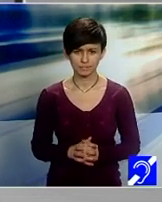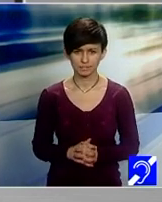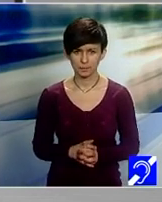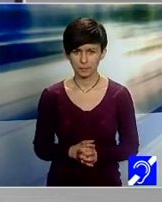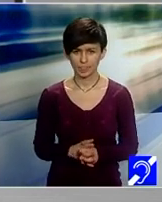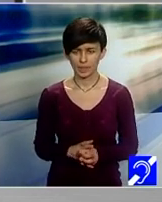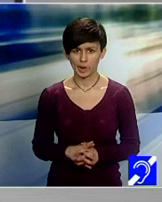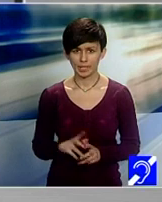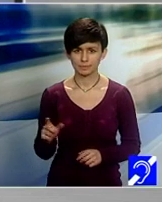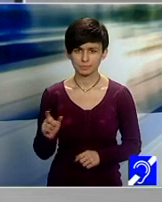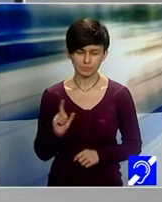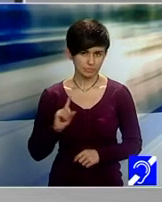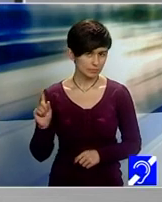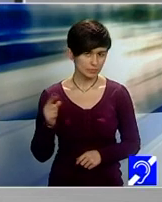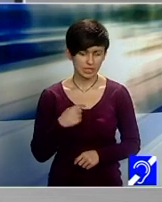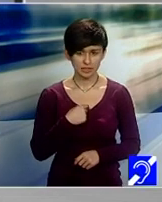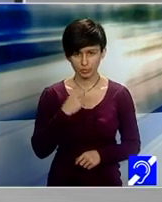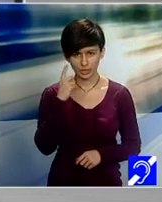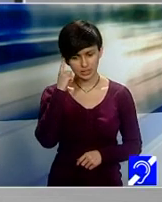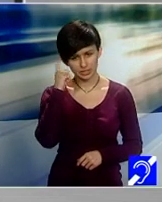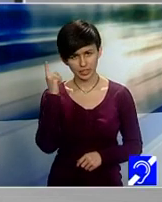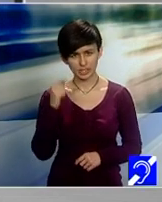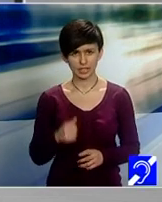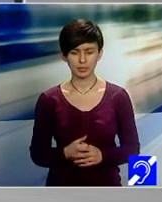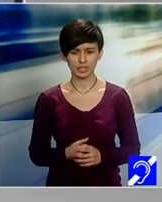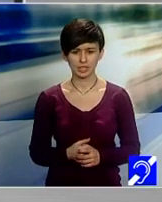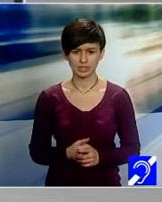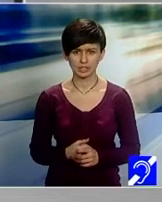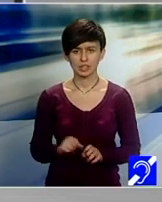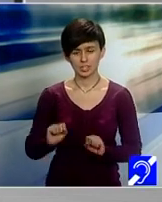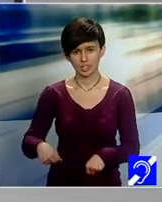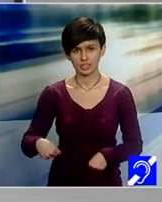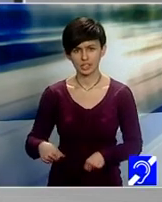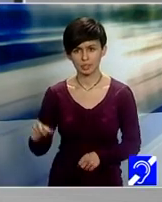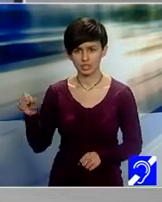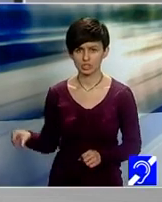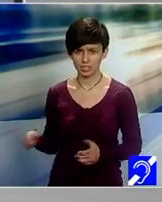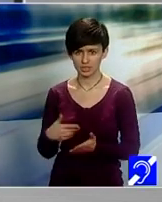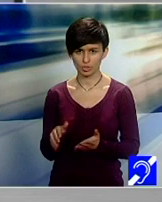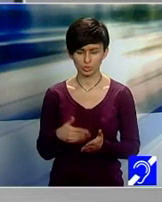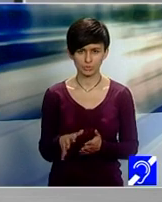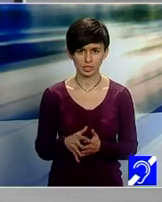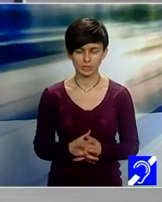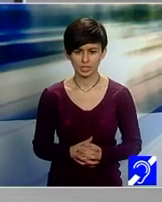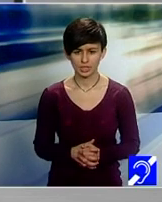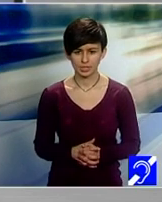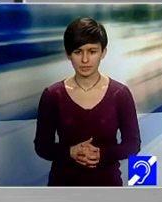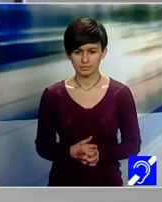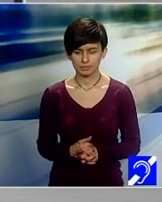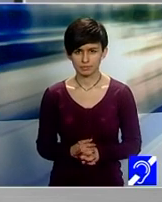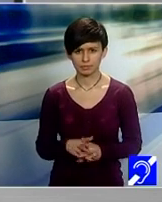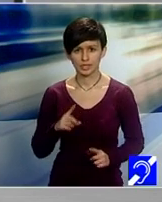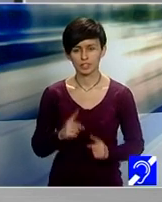interpretări abuzive, nu doar din partea eventualilor consumatori, ci și din partea băncilor. Și atunci dacă tu, să zic, ca